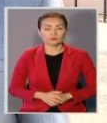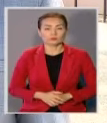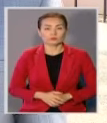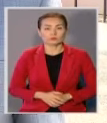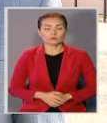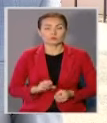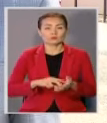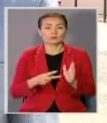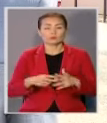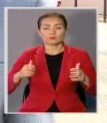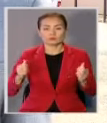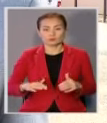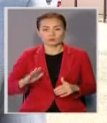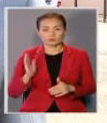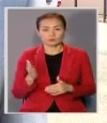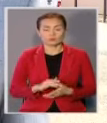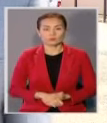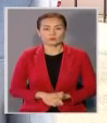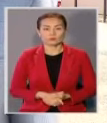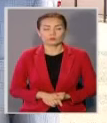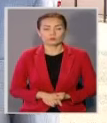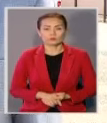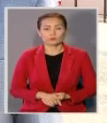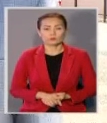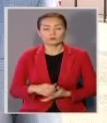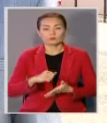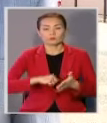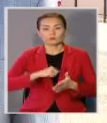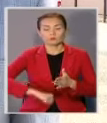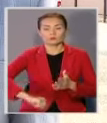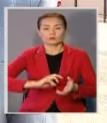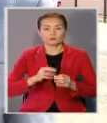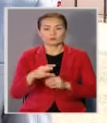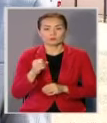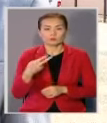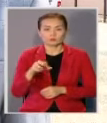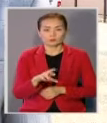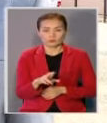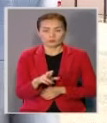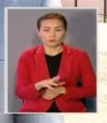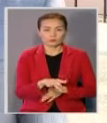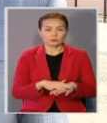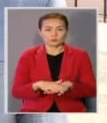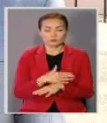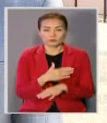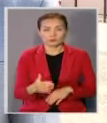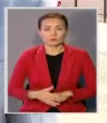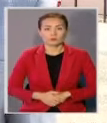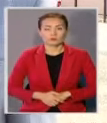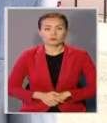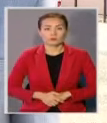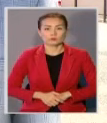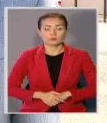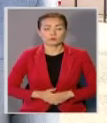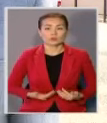белгілі бір жолға қойылып келеді. Бұның себебі жалпы медиацияның халыққа,